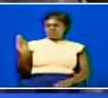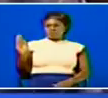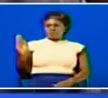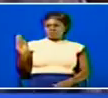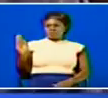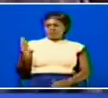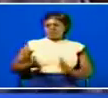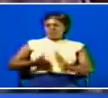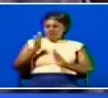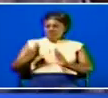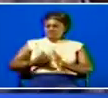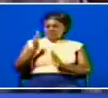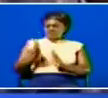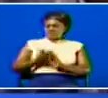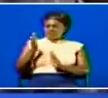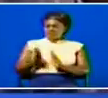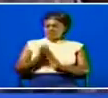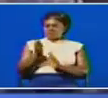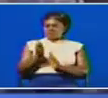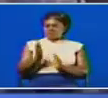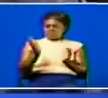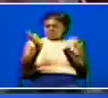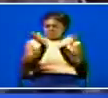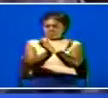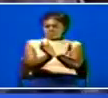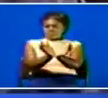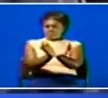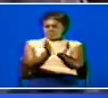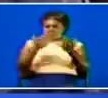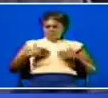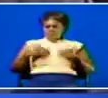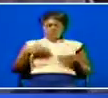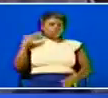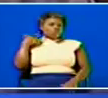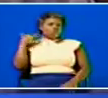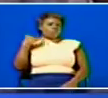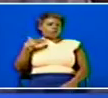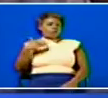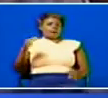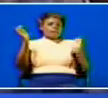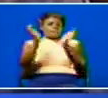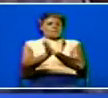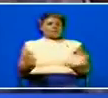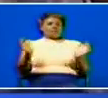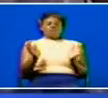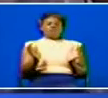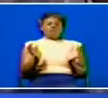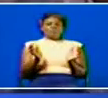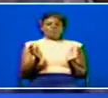as a matter of urgency to apprehend those culprits and to bring them to book.